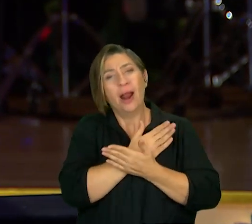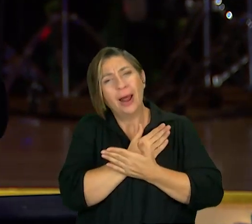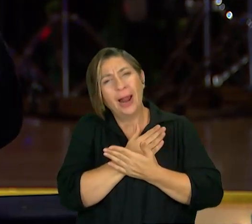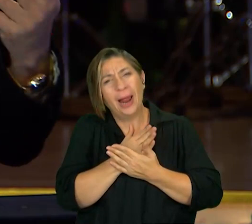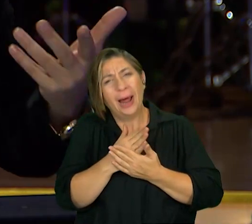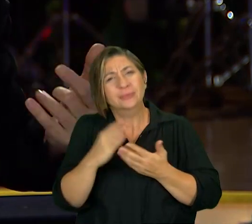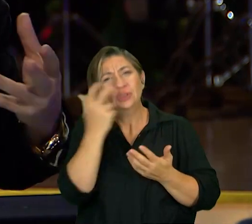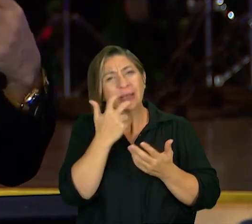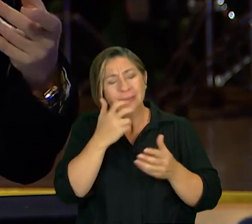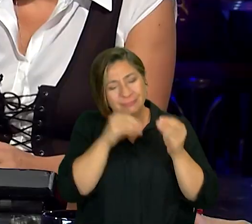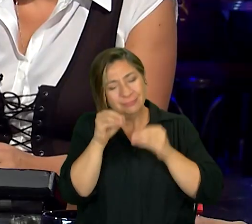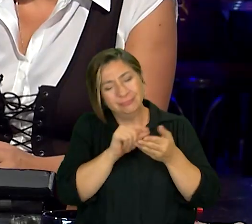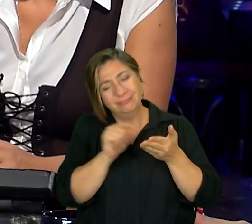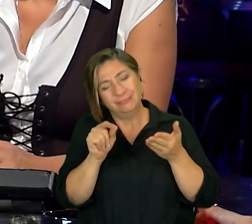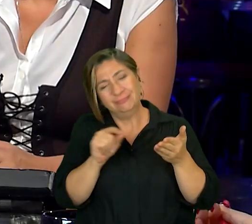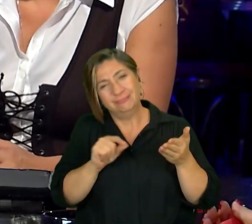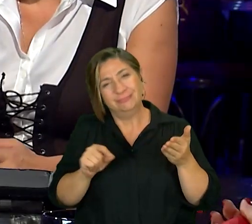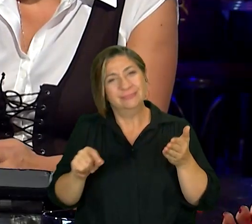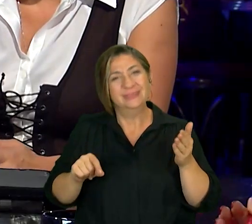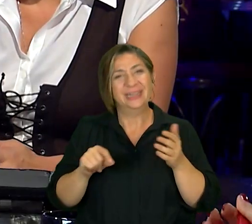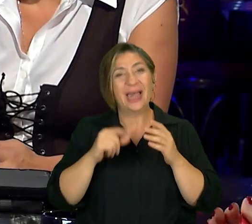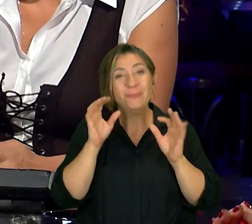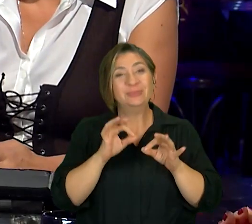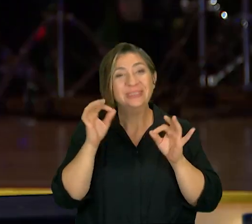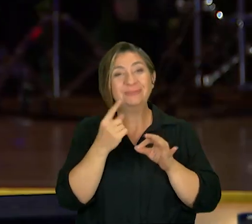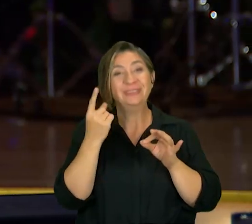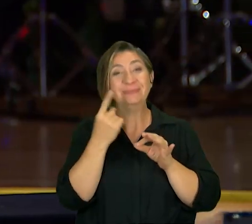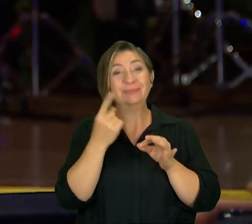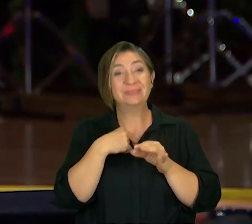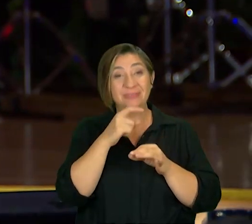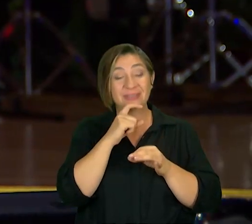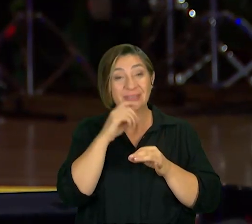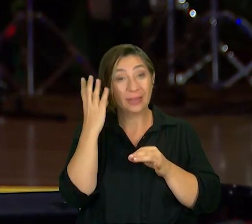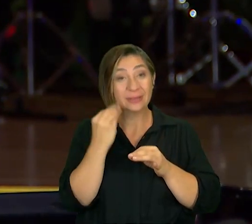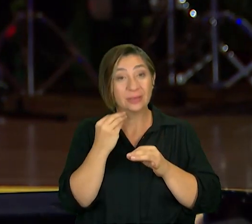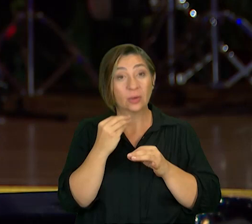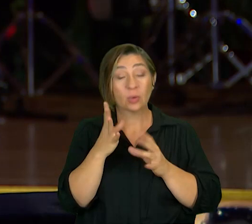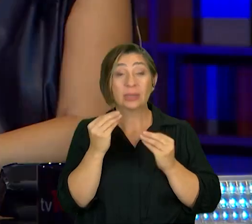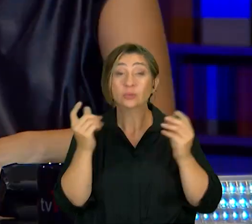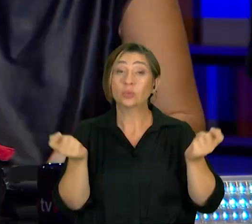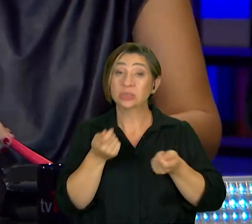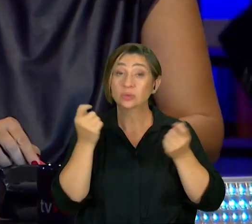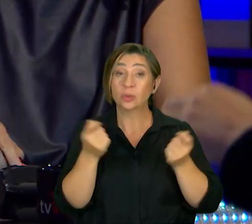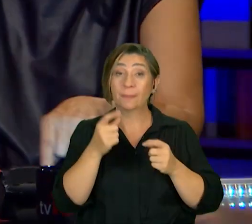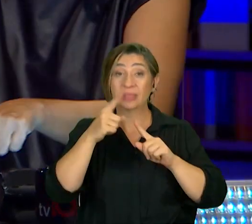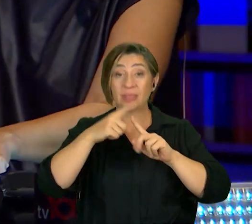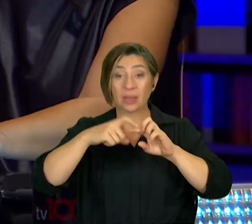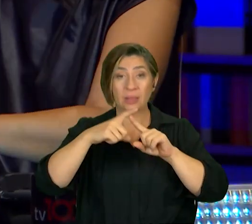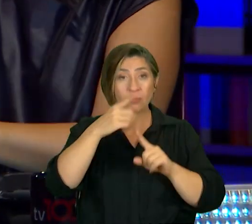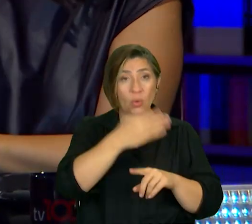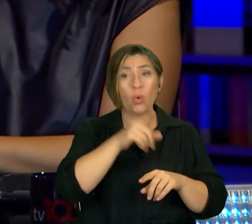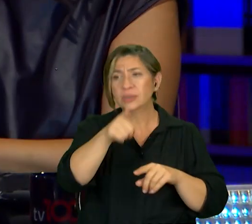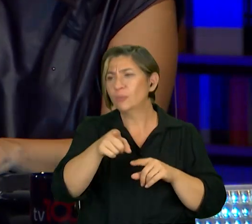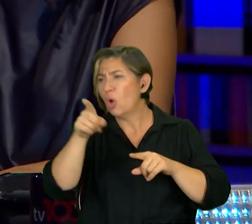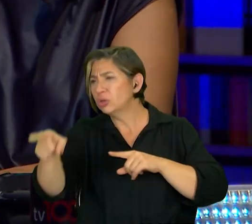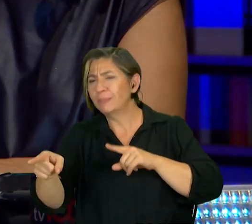söylüyor. falan filan yani bu bir şey, bir üretim, bir şey falan. Biz mi yanlış anladık? O kadar çok çalışıyor ki. Bir TRT'deyim diyor, Miyor'dayım